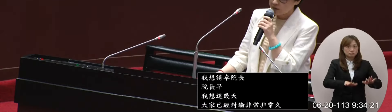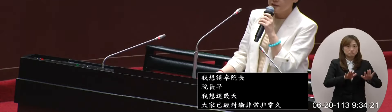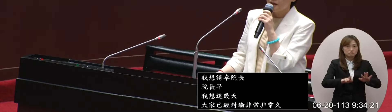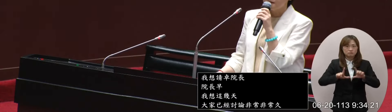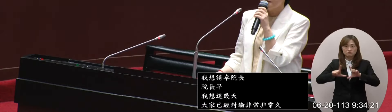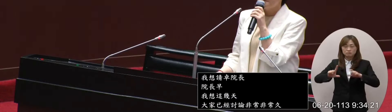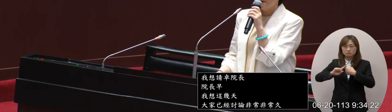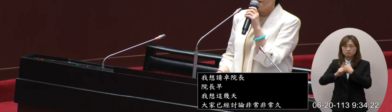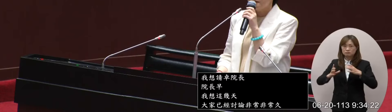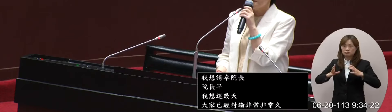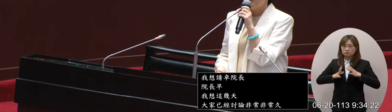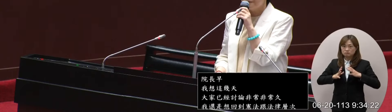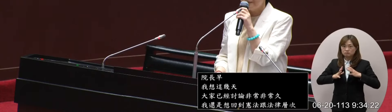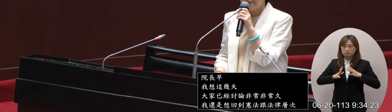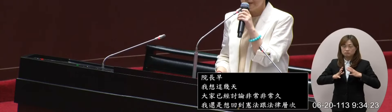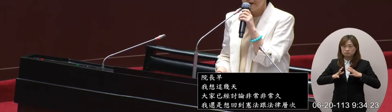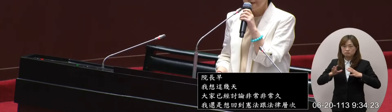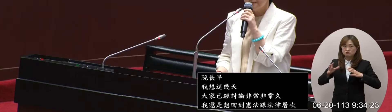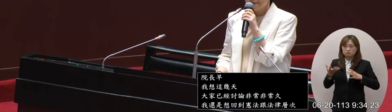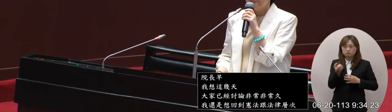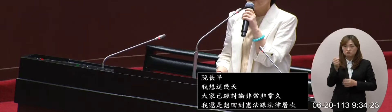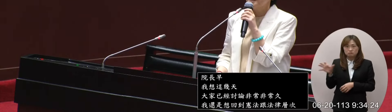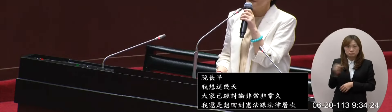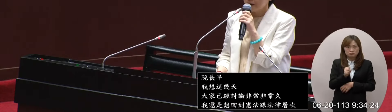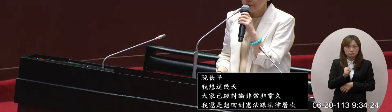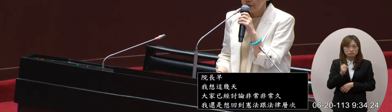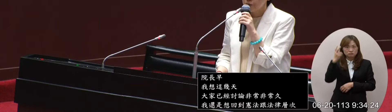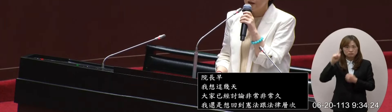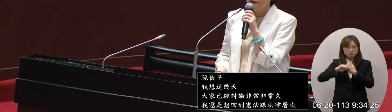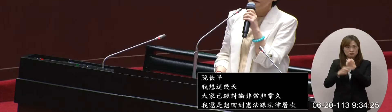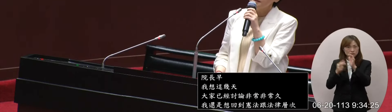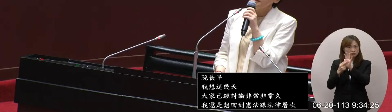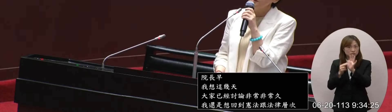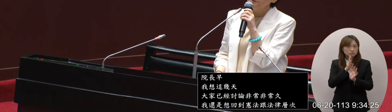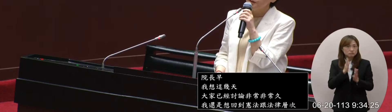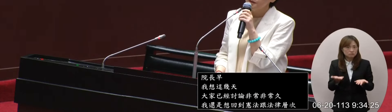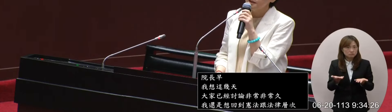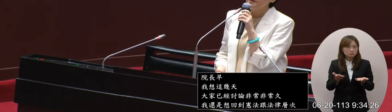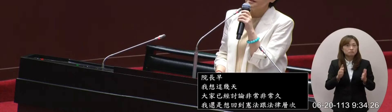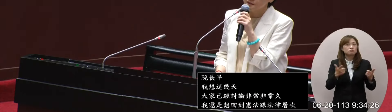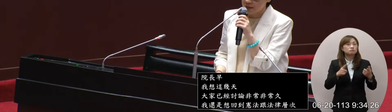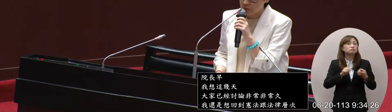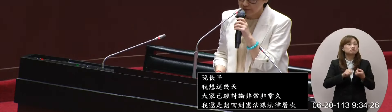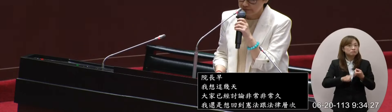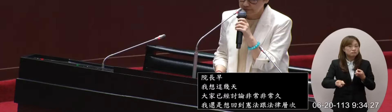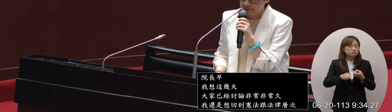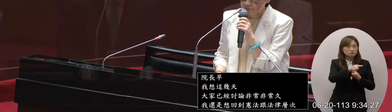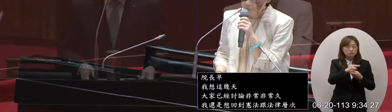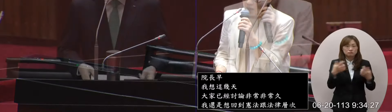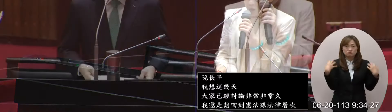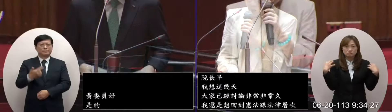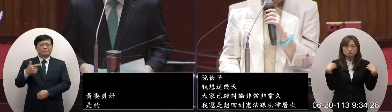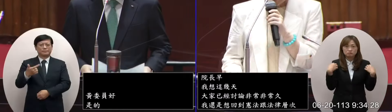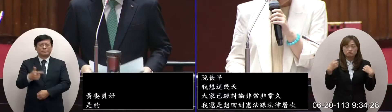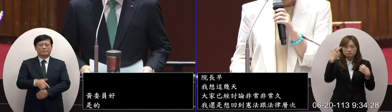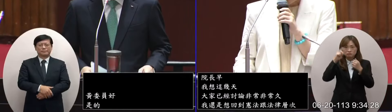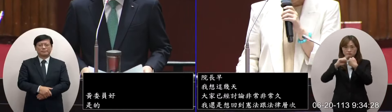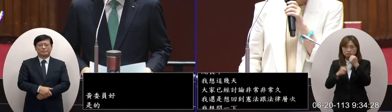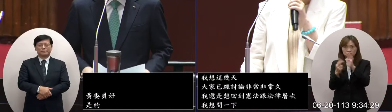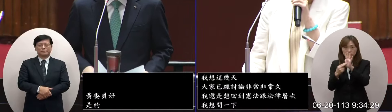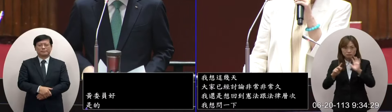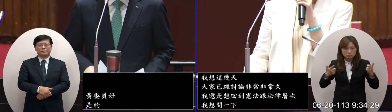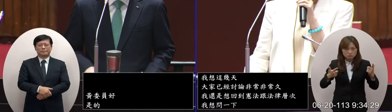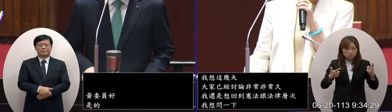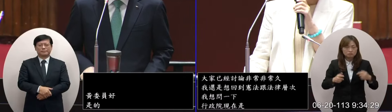大法官抢宪法的解释权吗？ 当然不是。 不是嘛？所以行政院不是宪法解释单位？ 当然不是。 国会